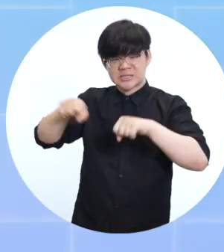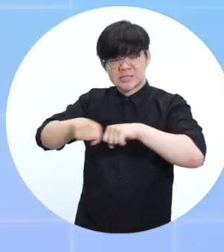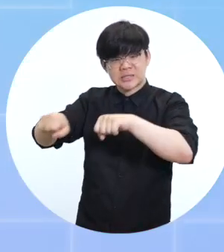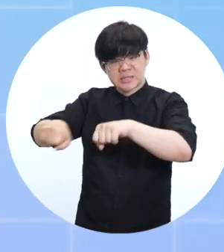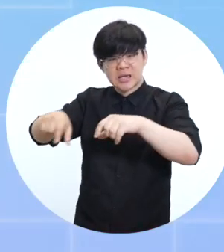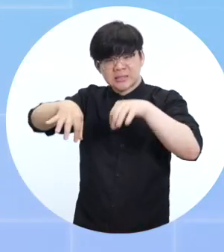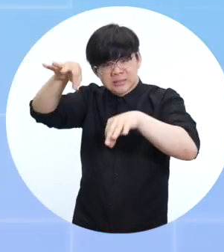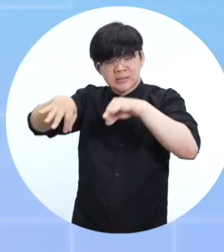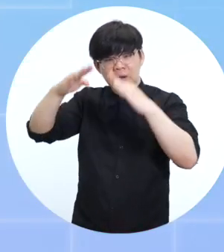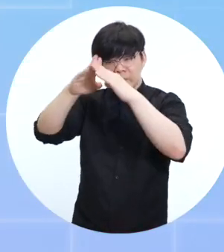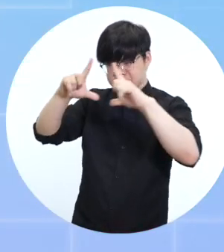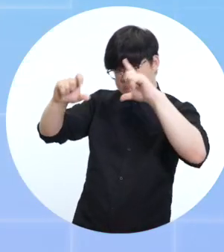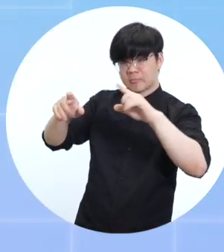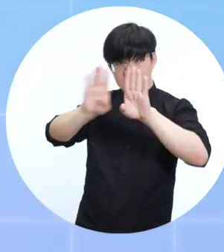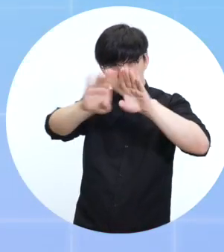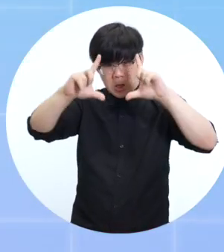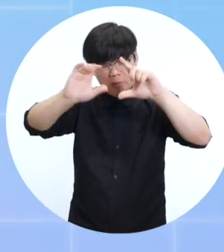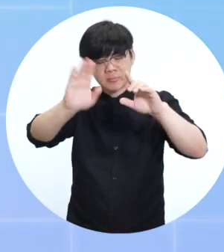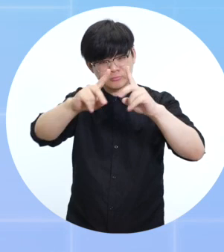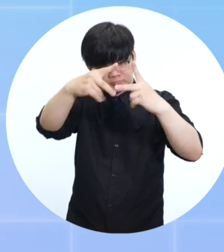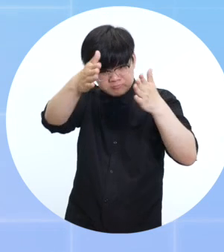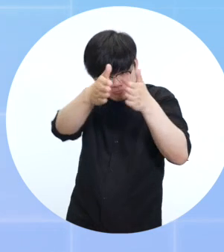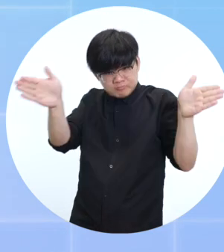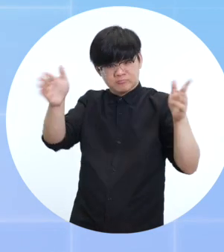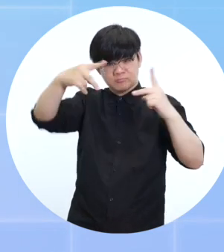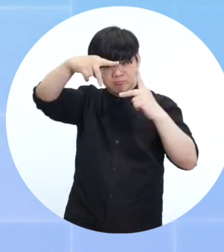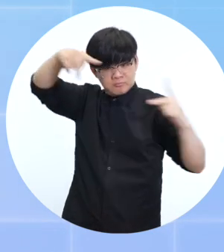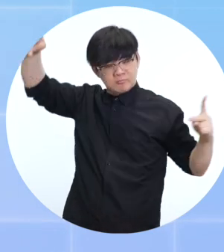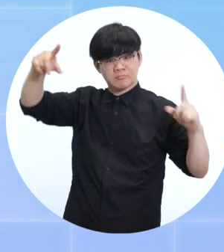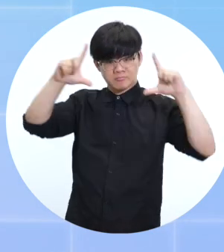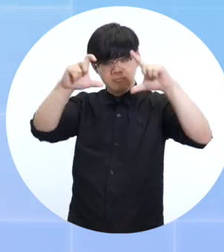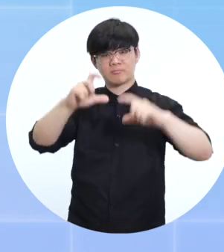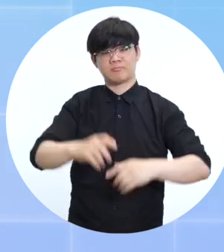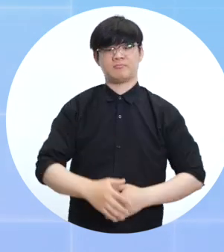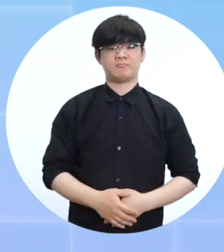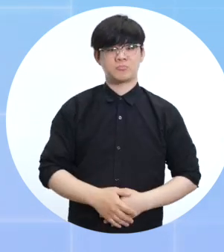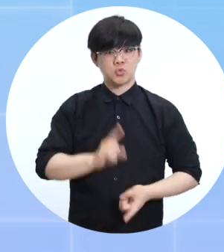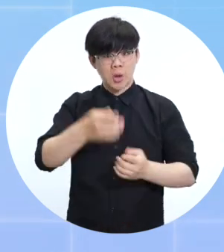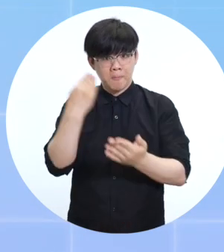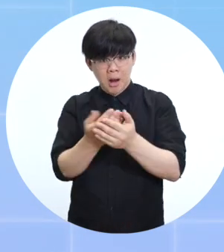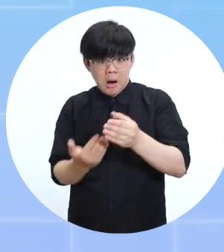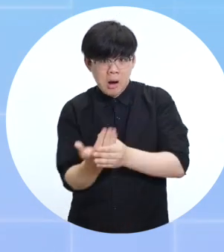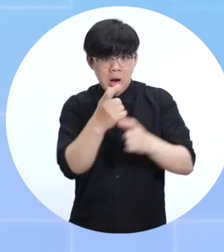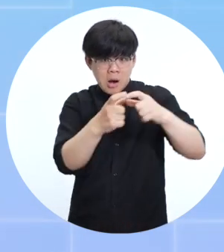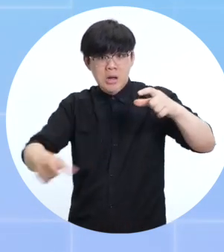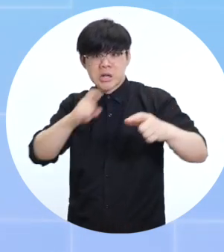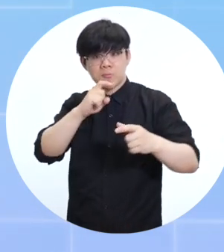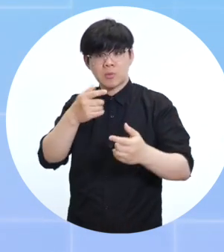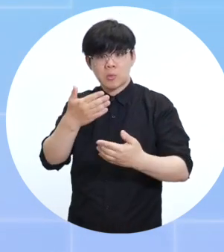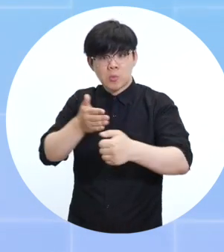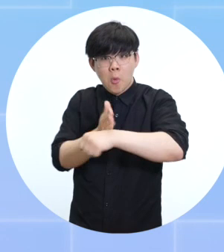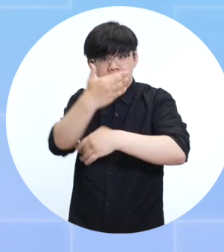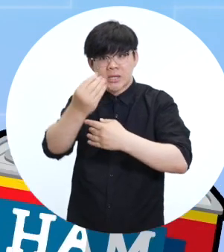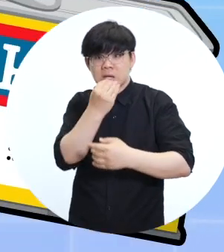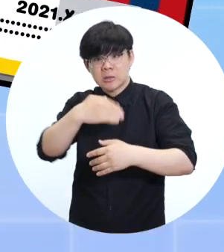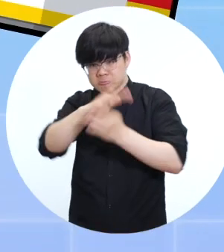供一张超级市场嘅外观相片，唔好就咁影个门口啊，最好影嘅范围大啲。当然，如果可以提供埋张